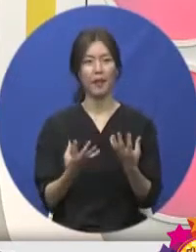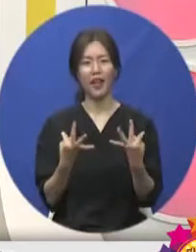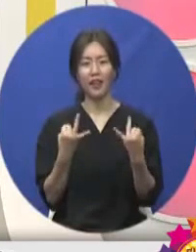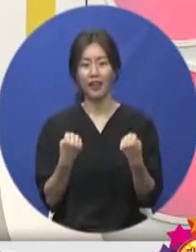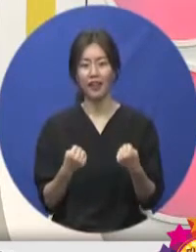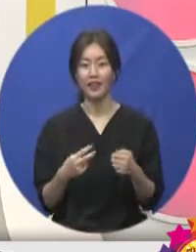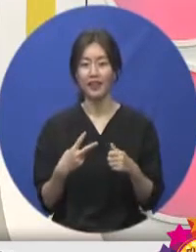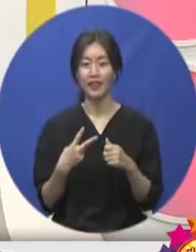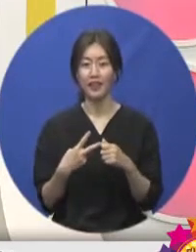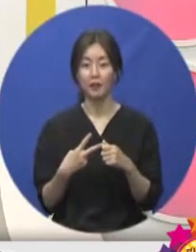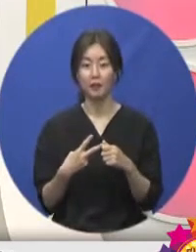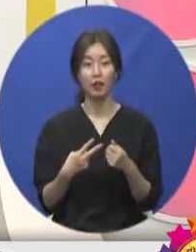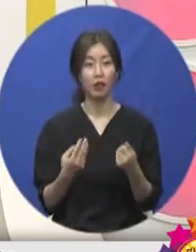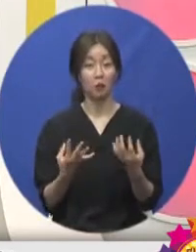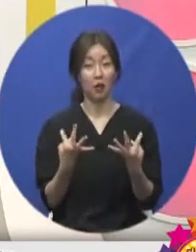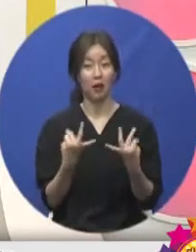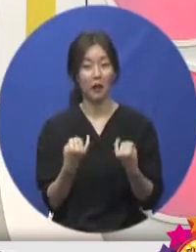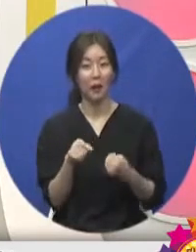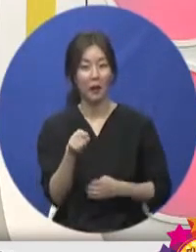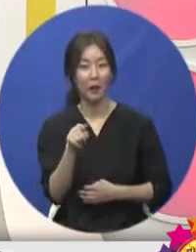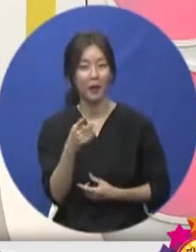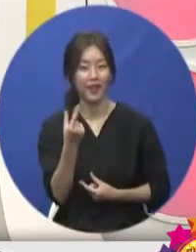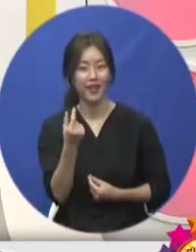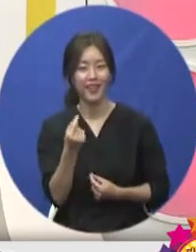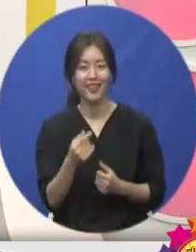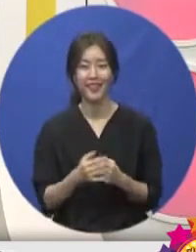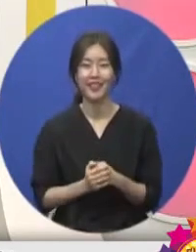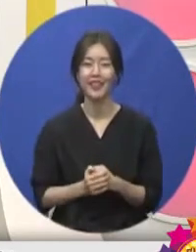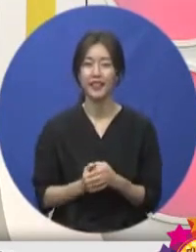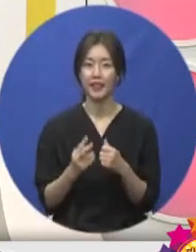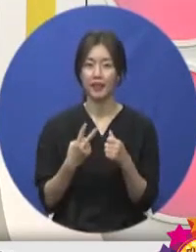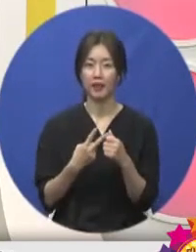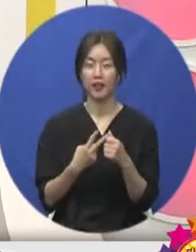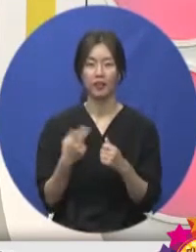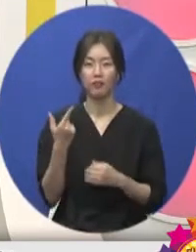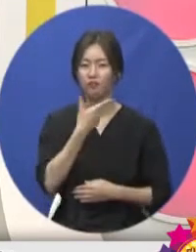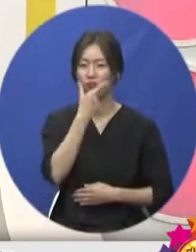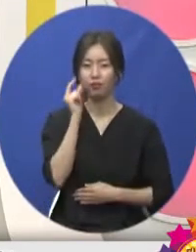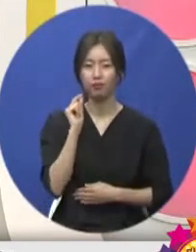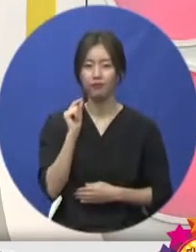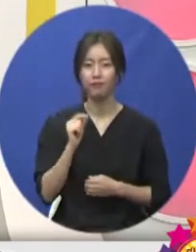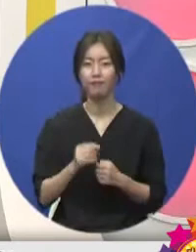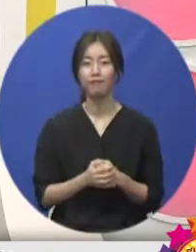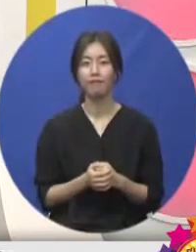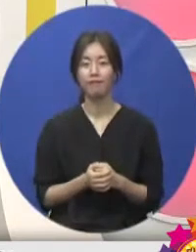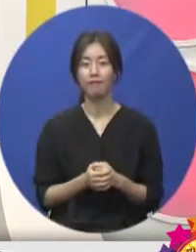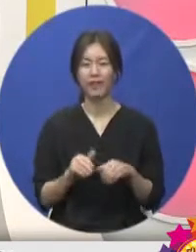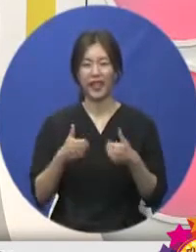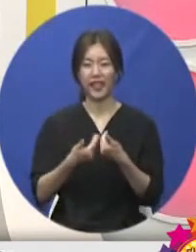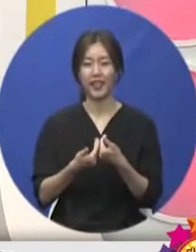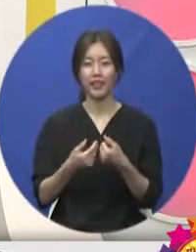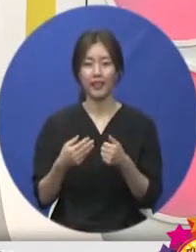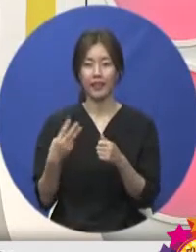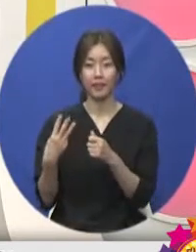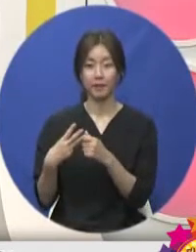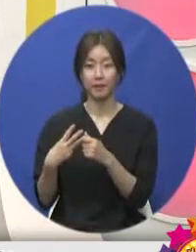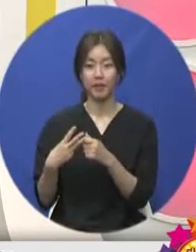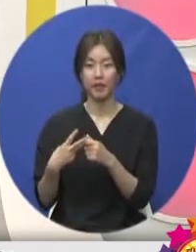많다. 그 답이 있잖아요. 그 문제가. 많다. 그렇지. 2번 부족하다. 그건 아니지. 반대지.